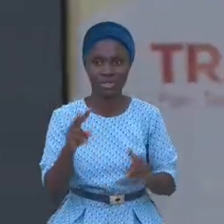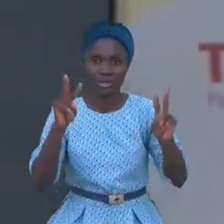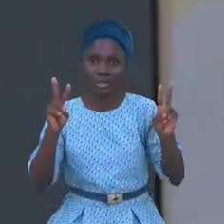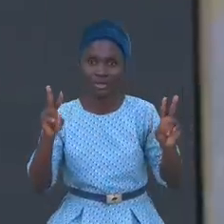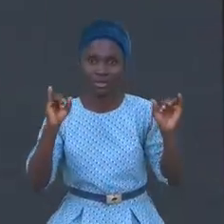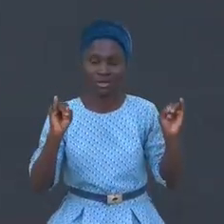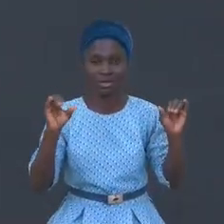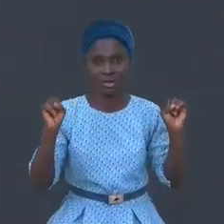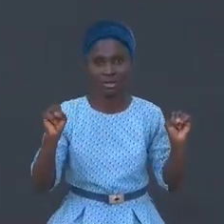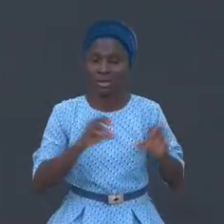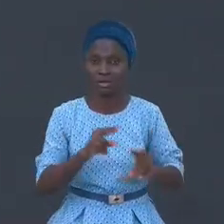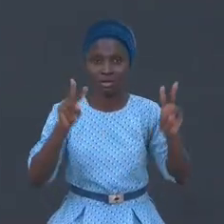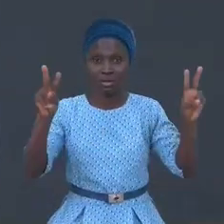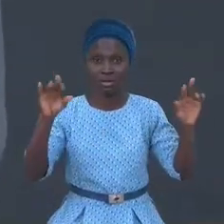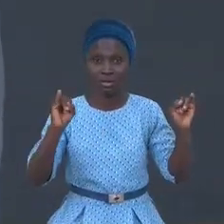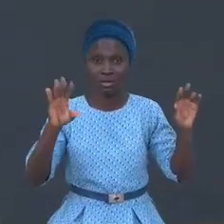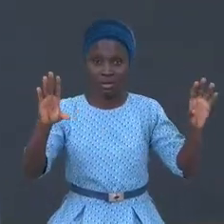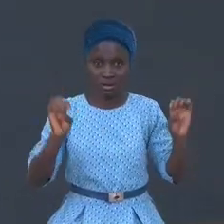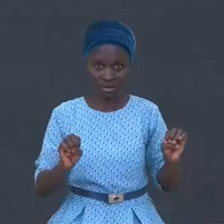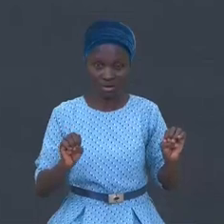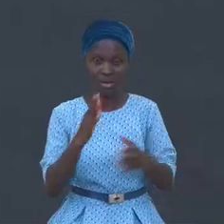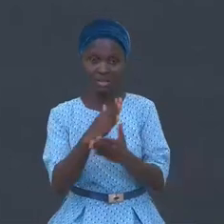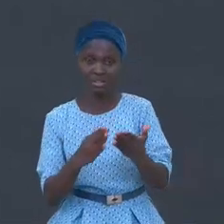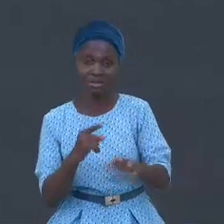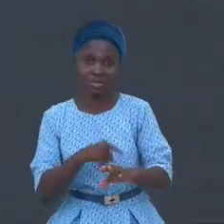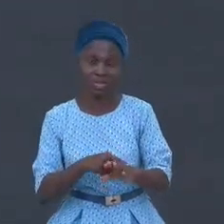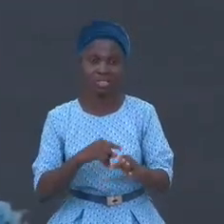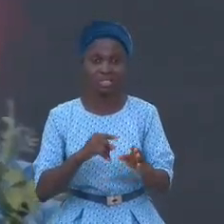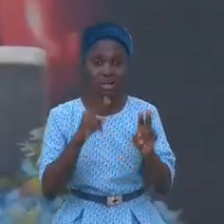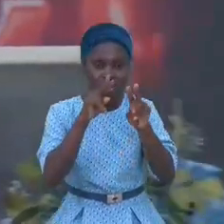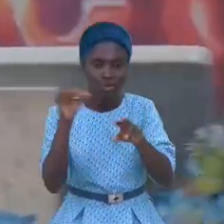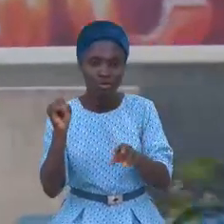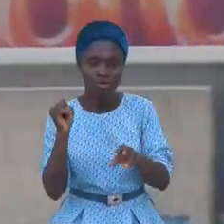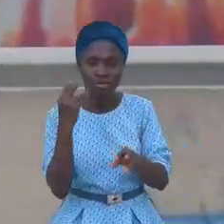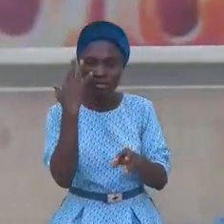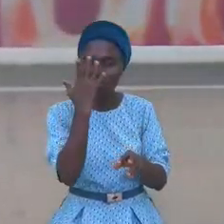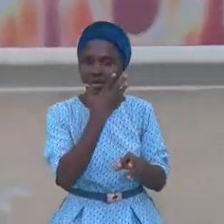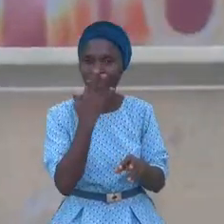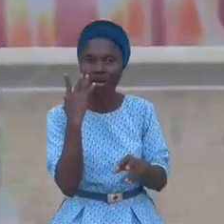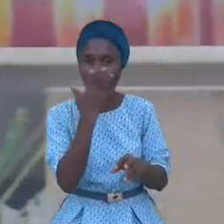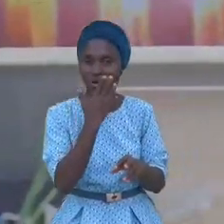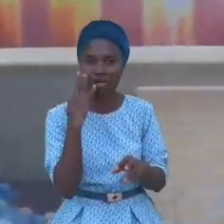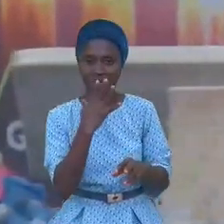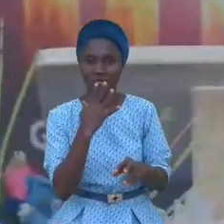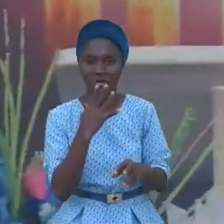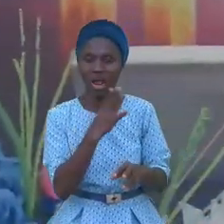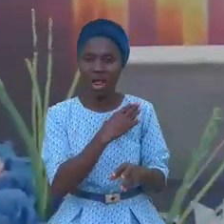vices ont les coloriés. Les vices, parfois